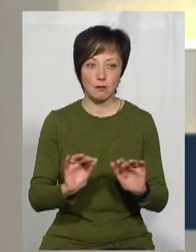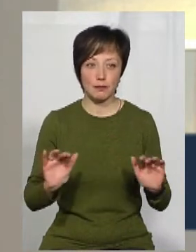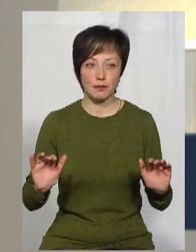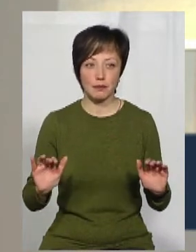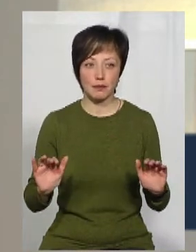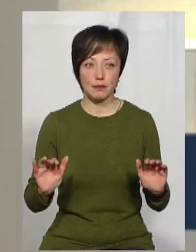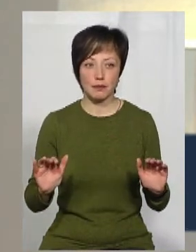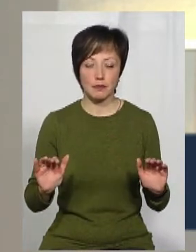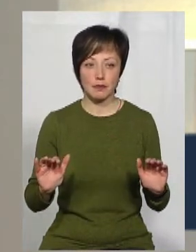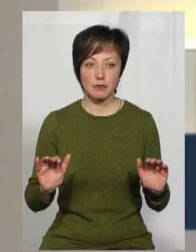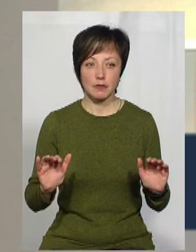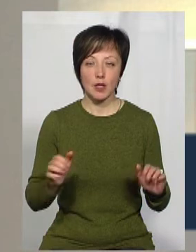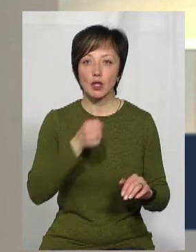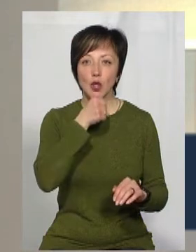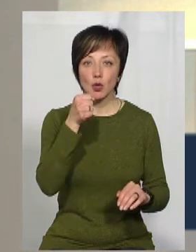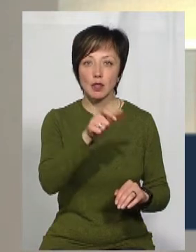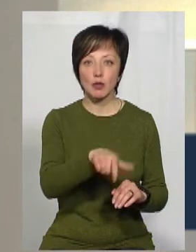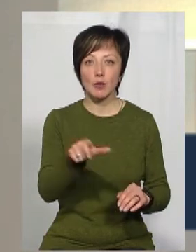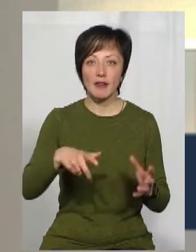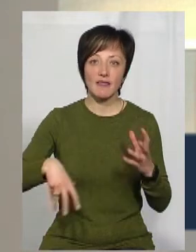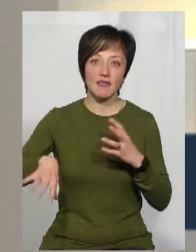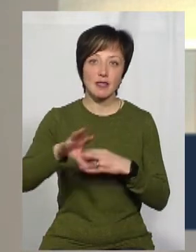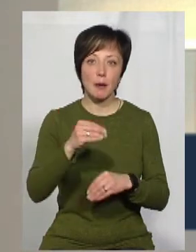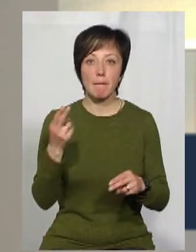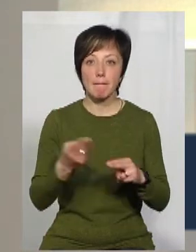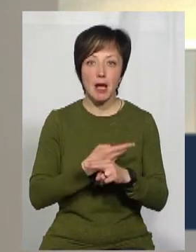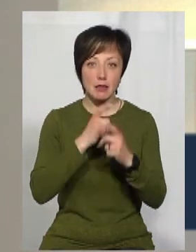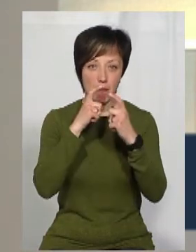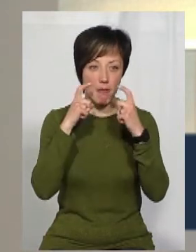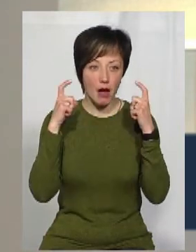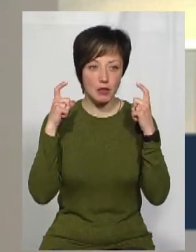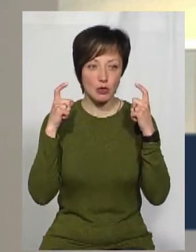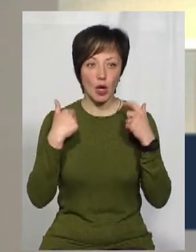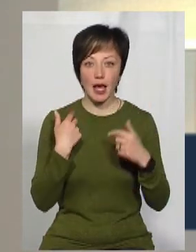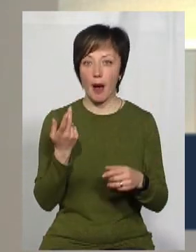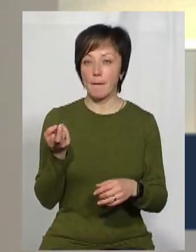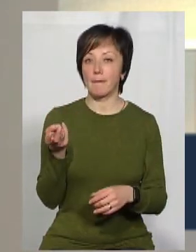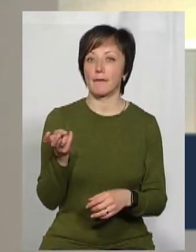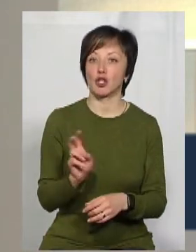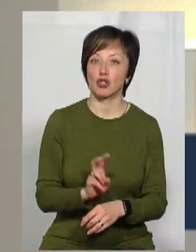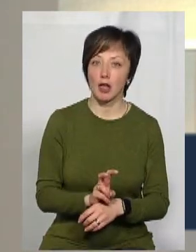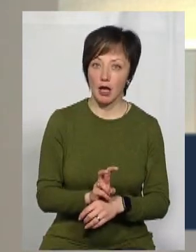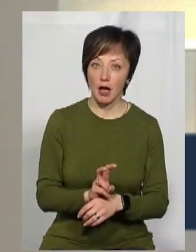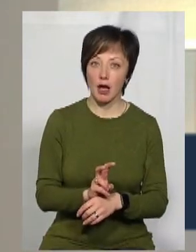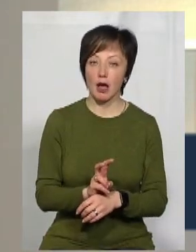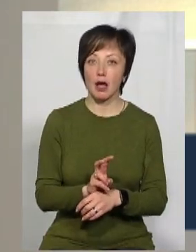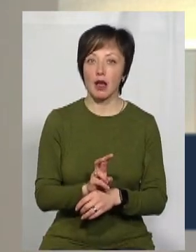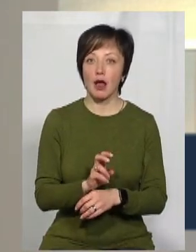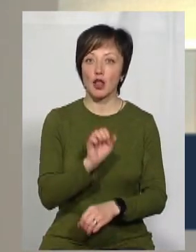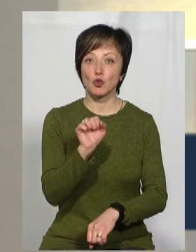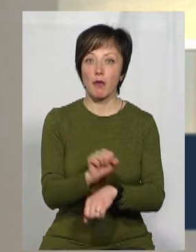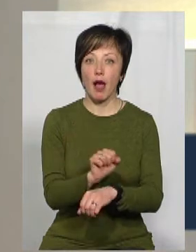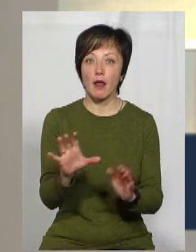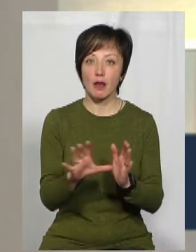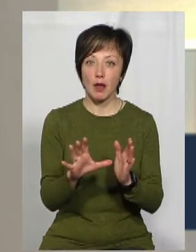дітьми, дорослими людьми, всі без масок. Сьогодні я прийшла на остановку електроніка,